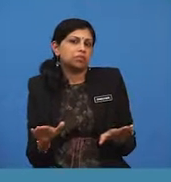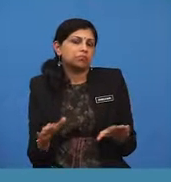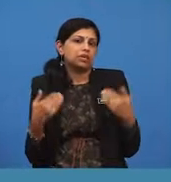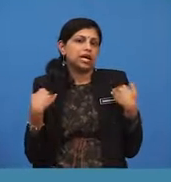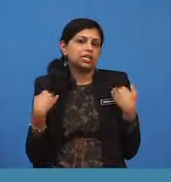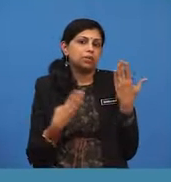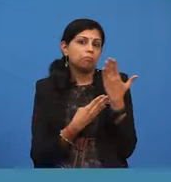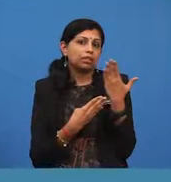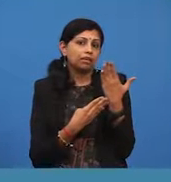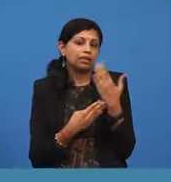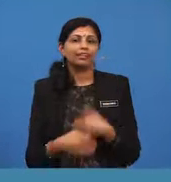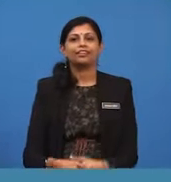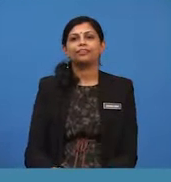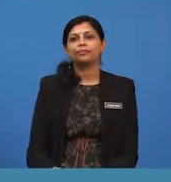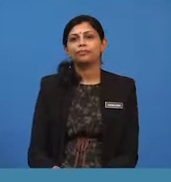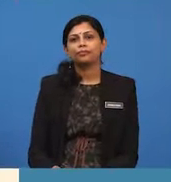bateri.